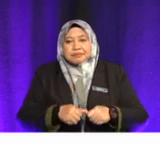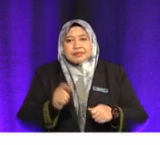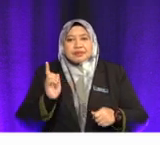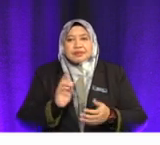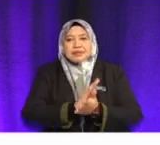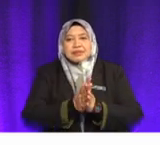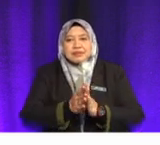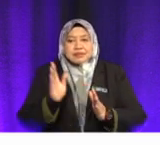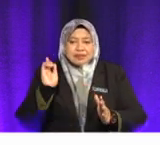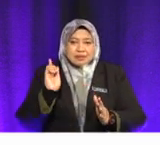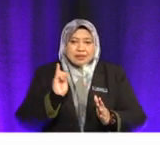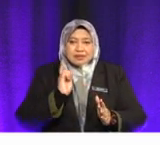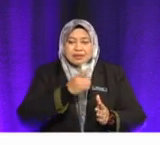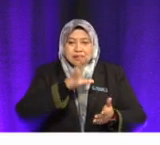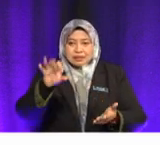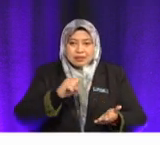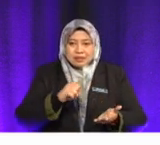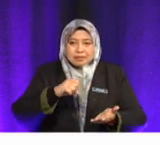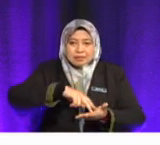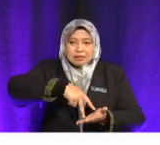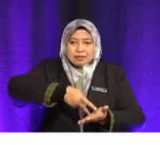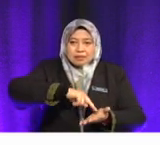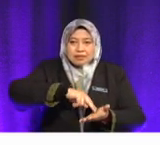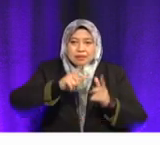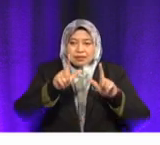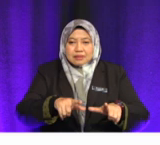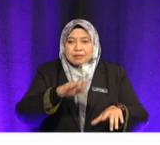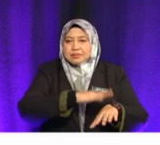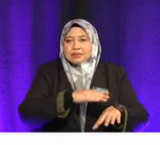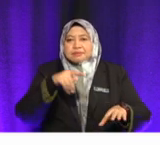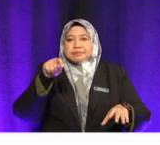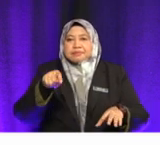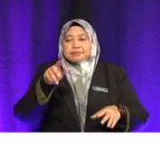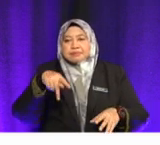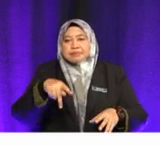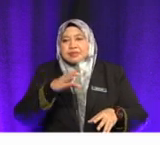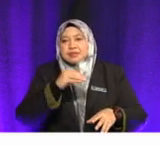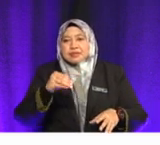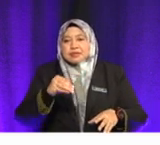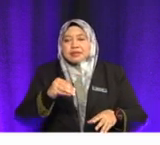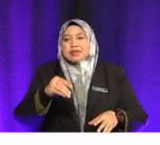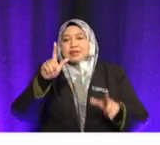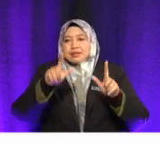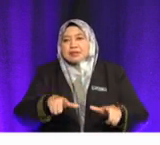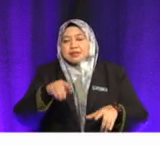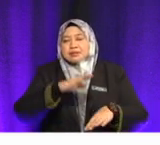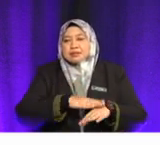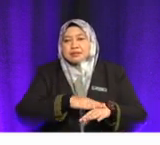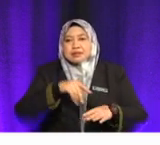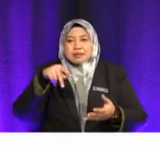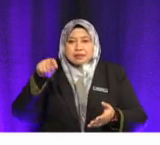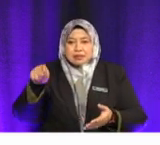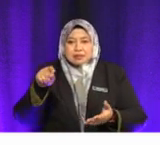kita ambil jangan pelukis kita letak di titik p kita lekukan terletak di titik a kita lekukan satu oke Kemudian